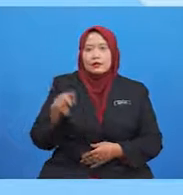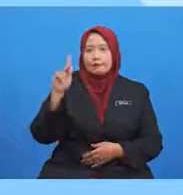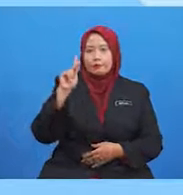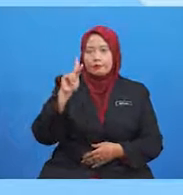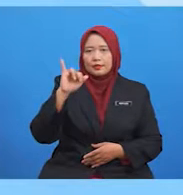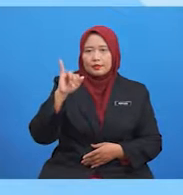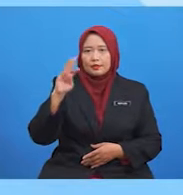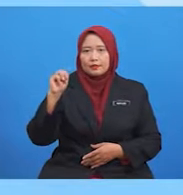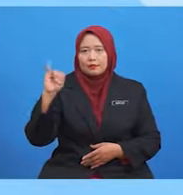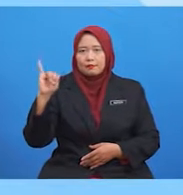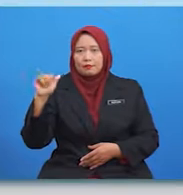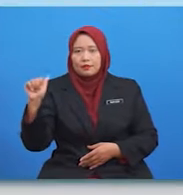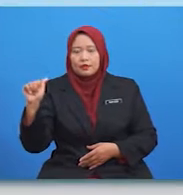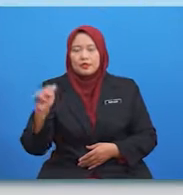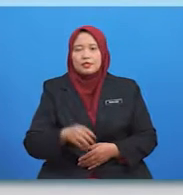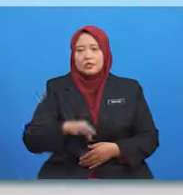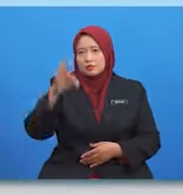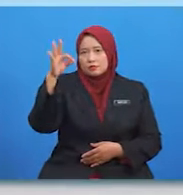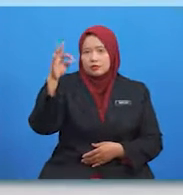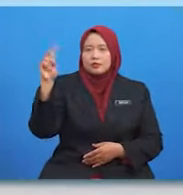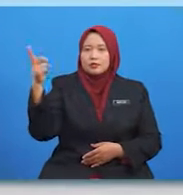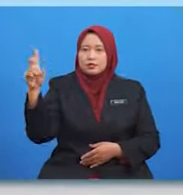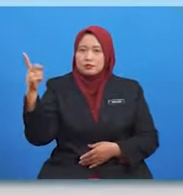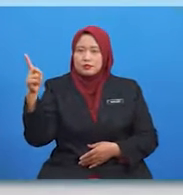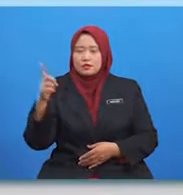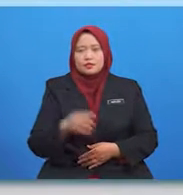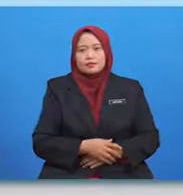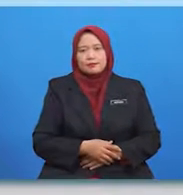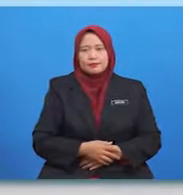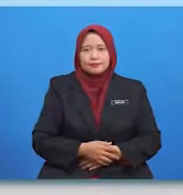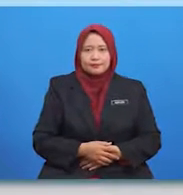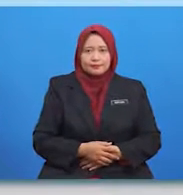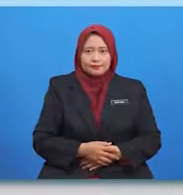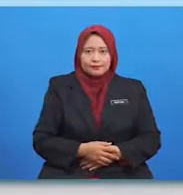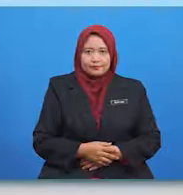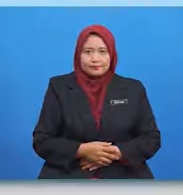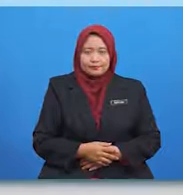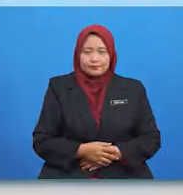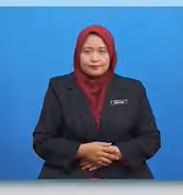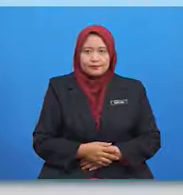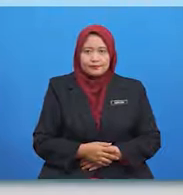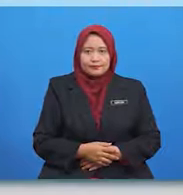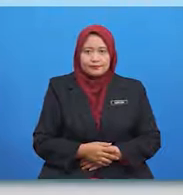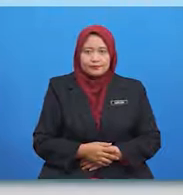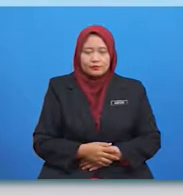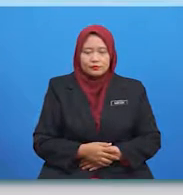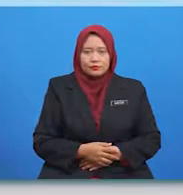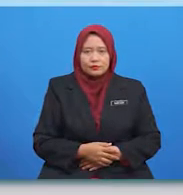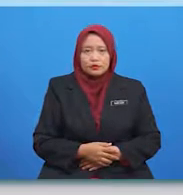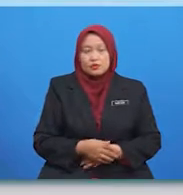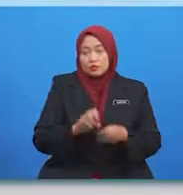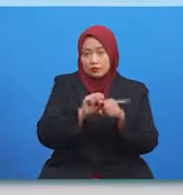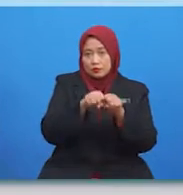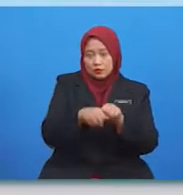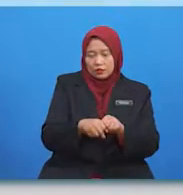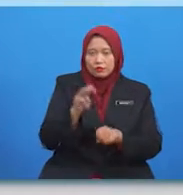1911. Hebat kan? Semoga dengan pengetahuan tentang tokoh-tokoh ini membantu murid-murid